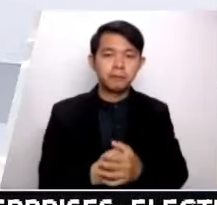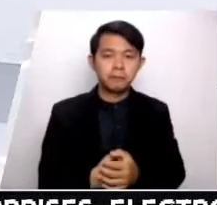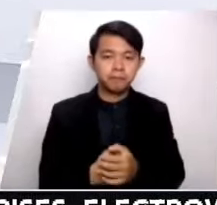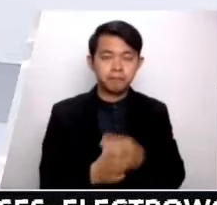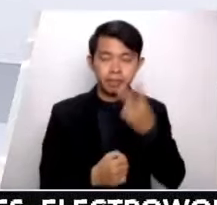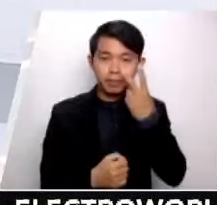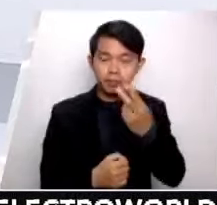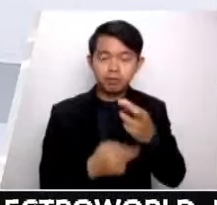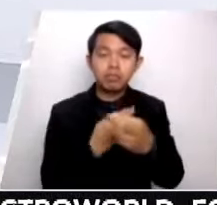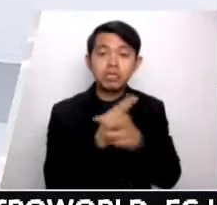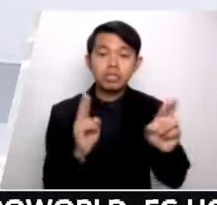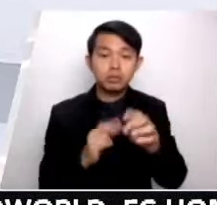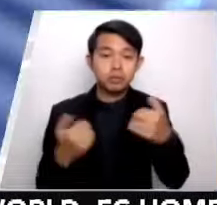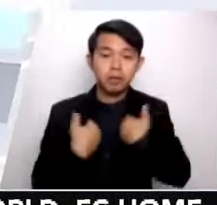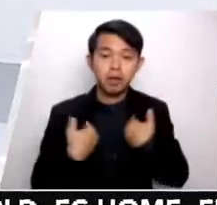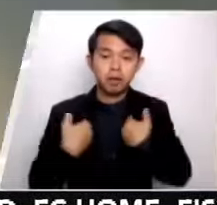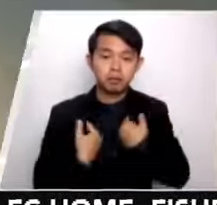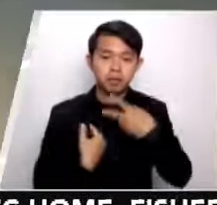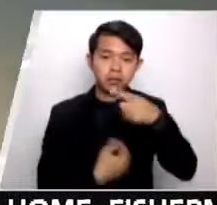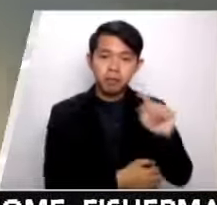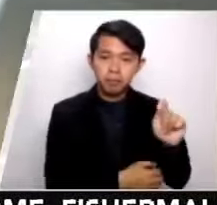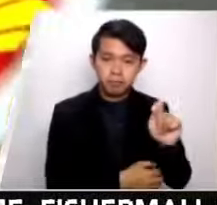panoorin sa report ni Joseph Moro.